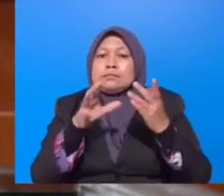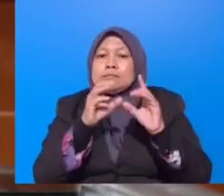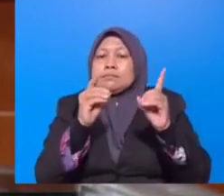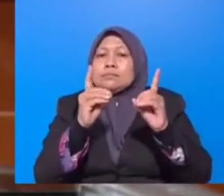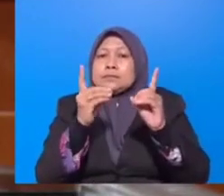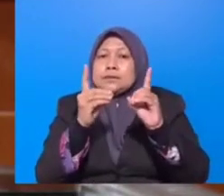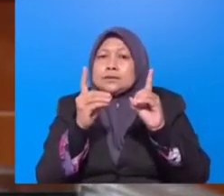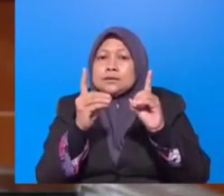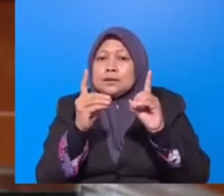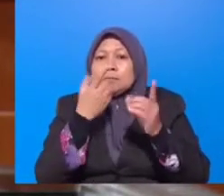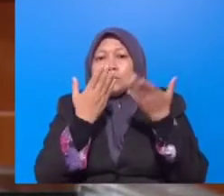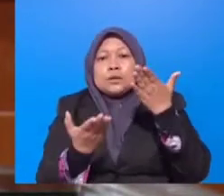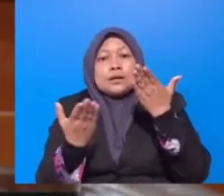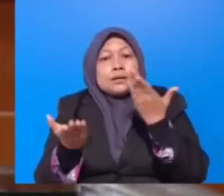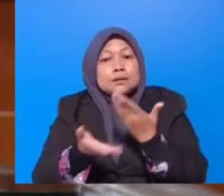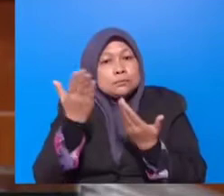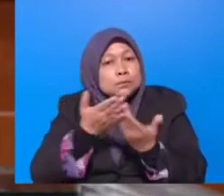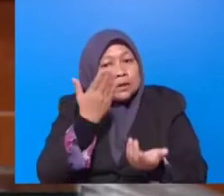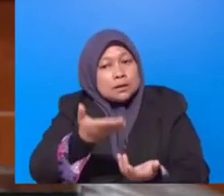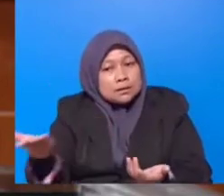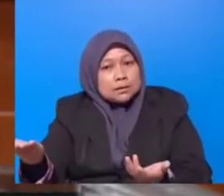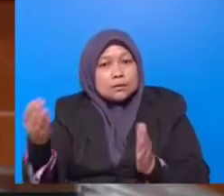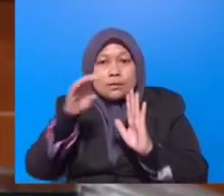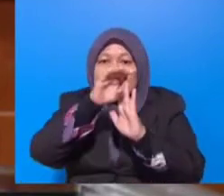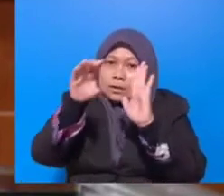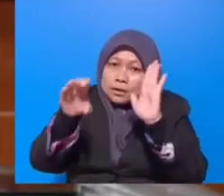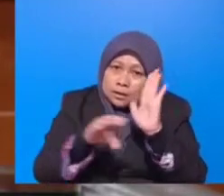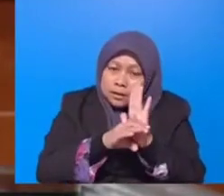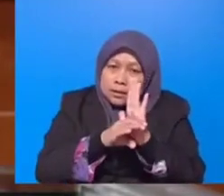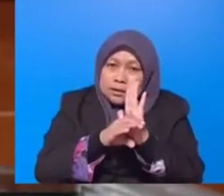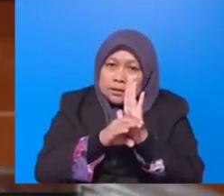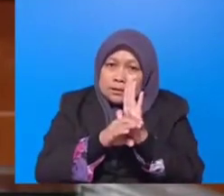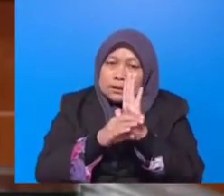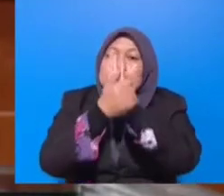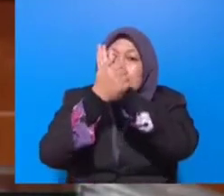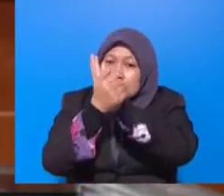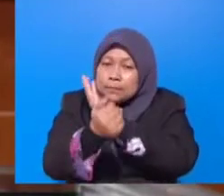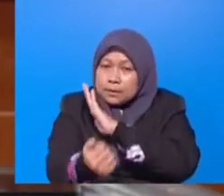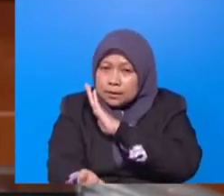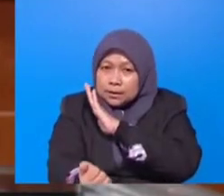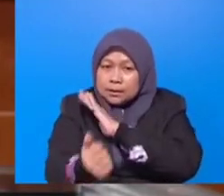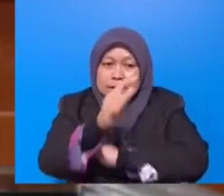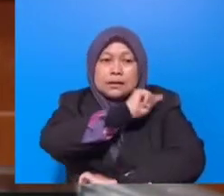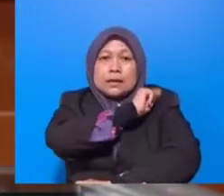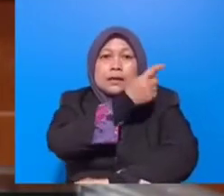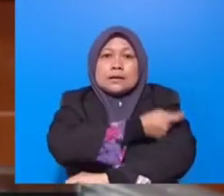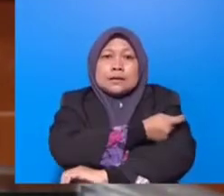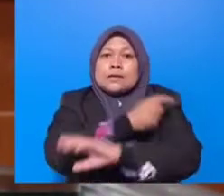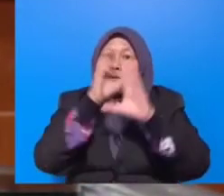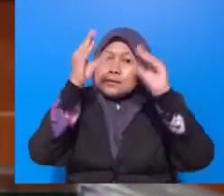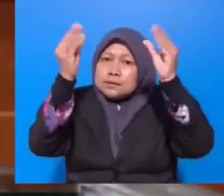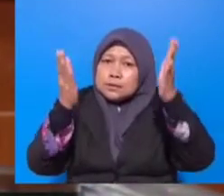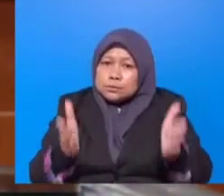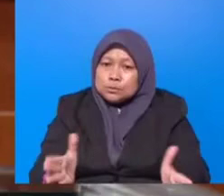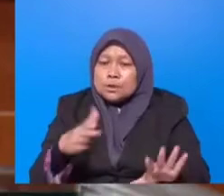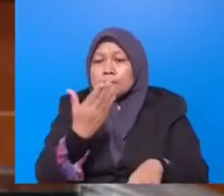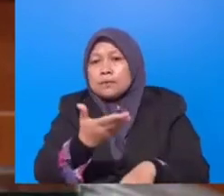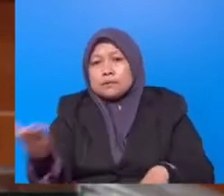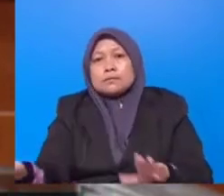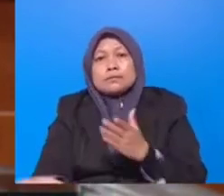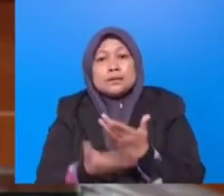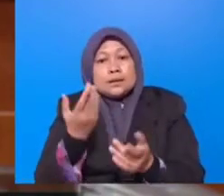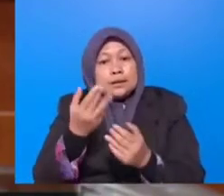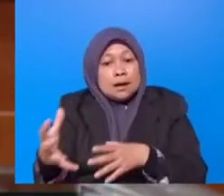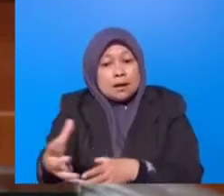pendidikan dari segi infrastruktur kurikulum kemarahan kemahiran tenaga pengajar dan ekosistem